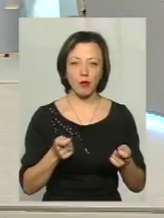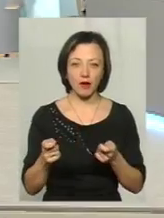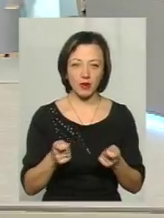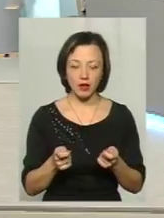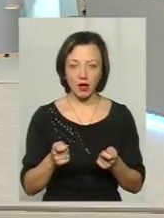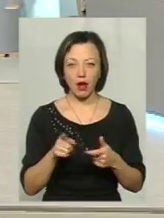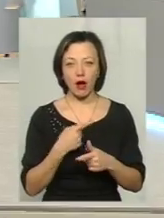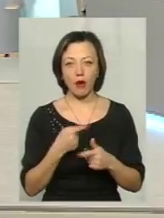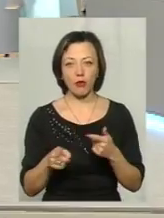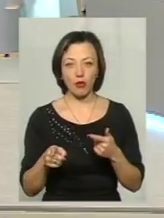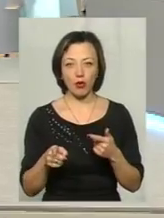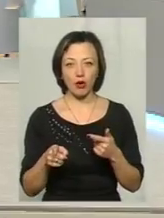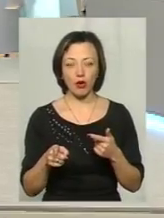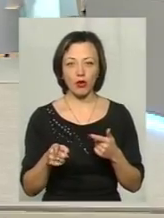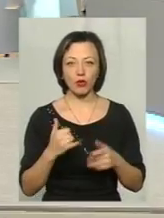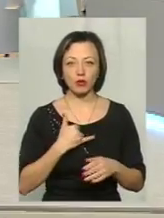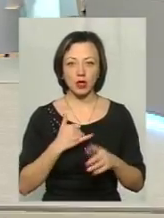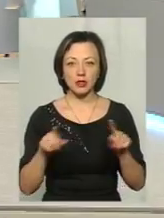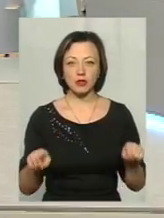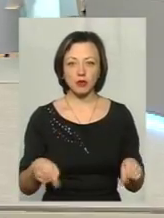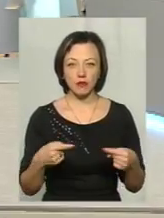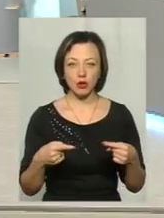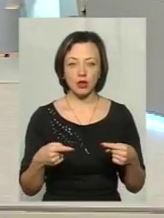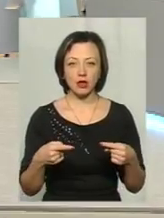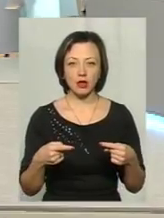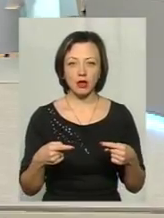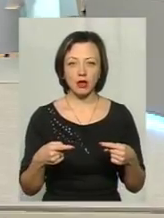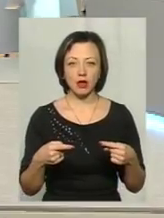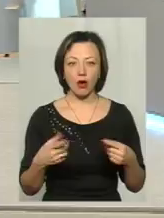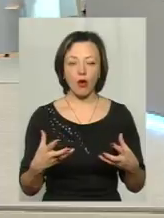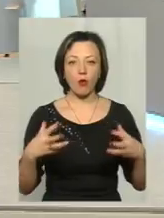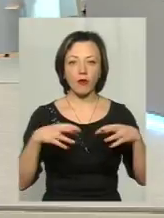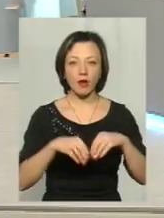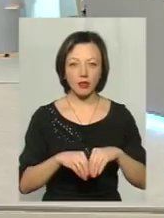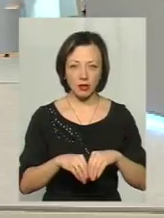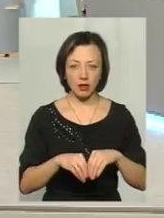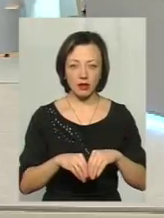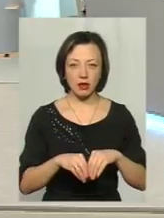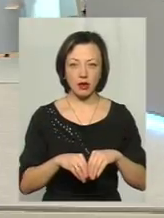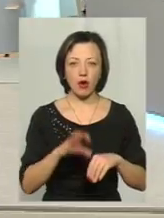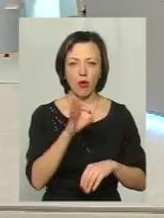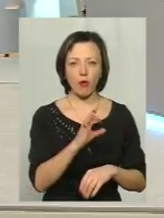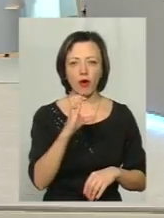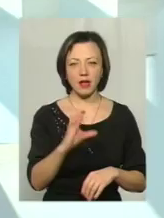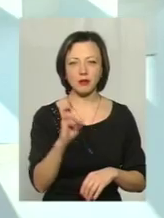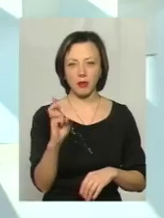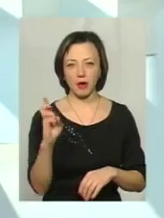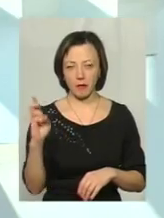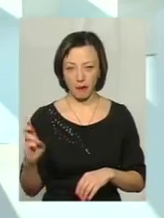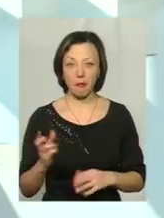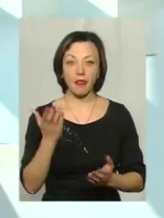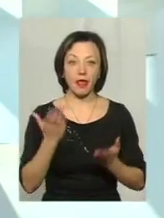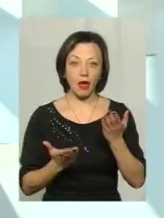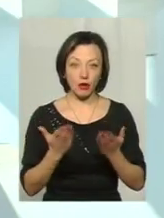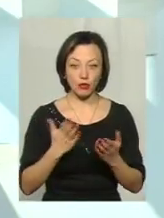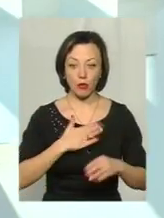є, або ж вже у нас утворені і об'єднання, добрі об'єднання мешканців багатоквартирних будинків. Тобто, якщо перейшли